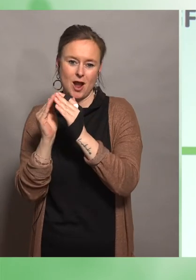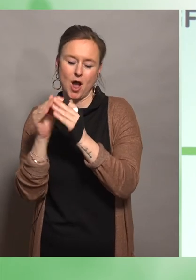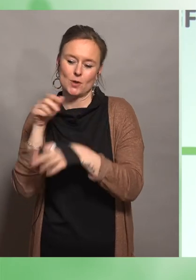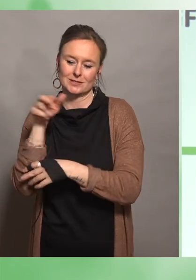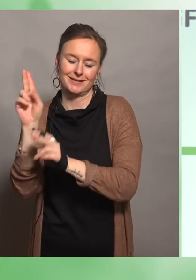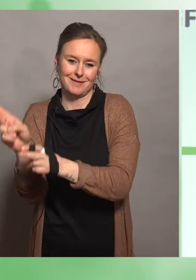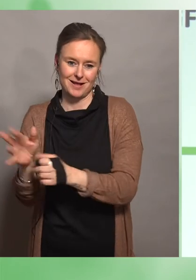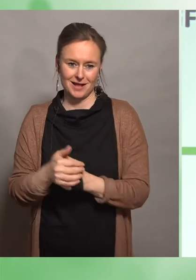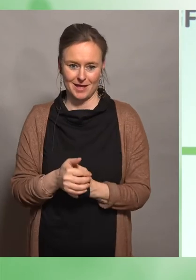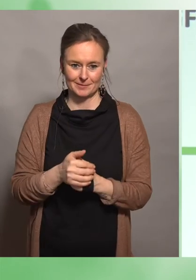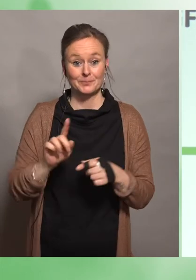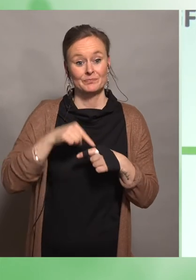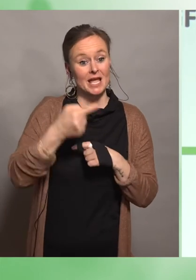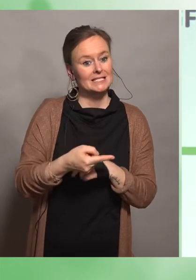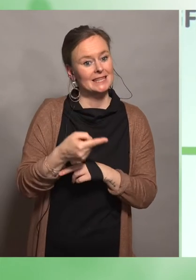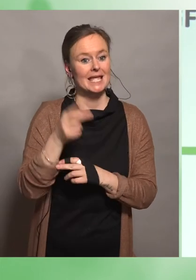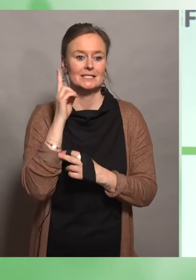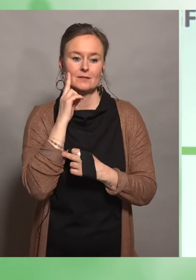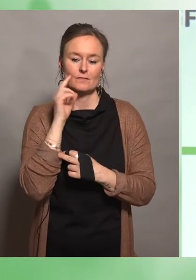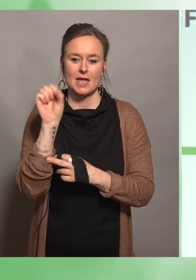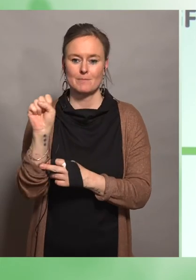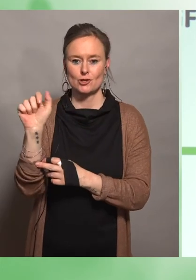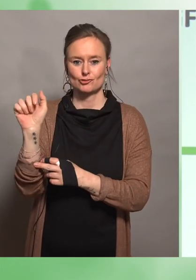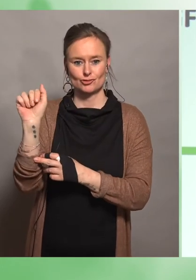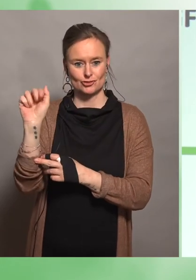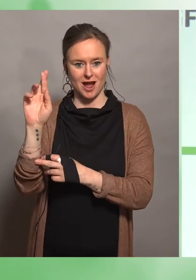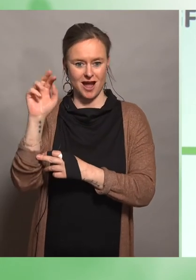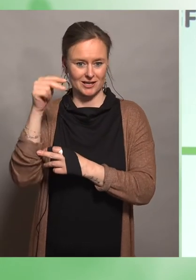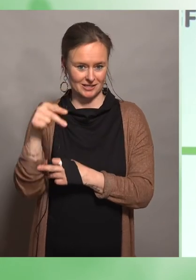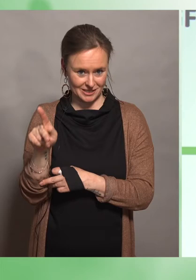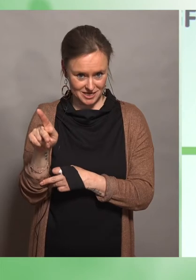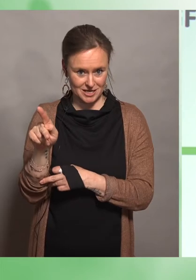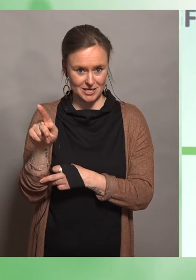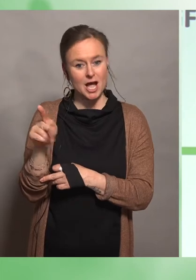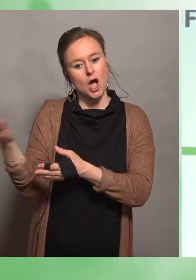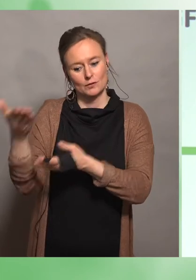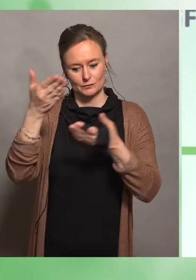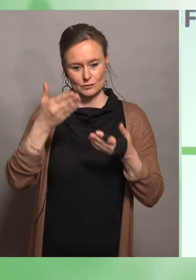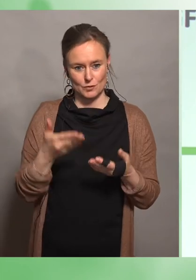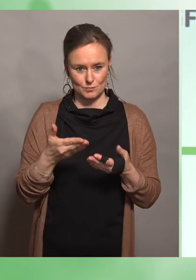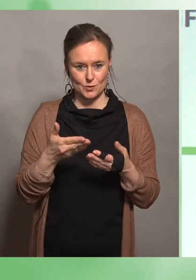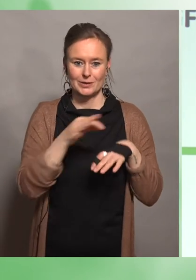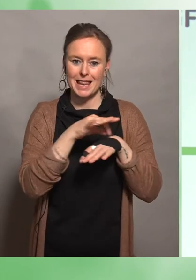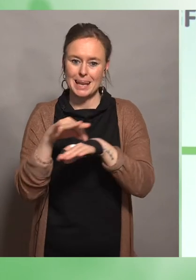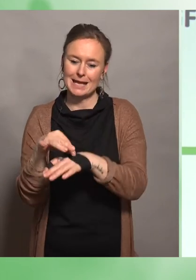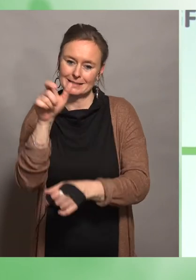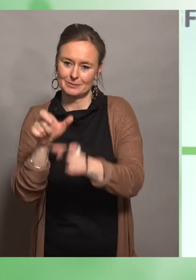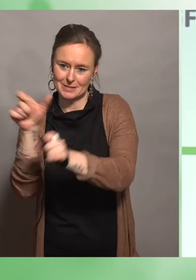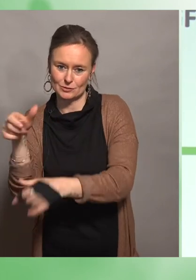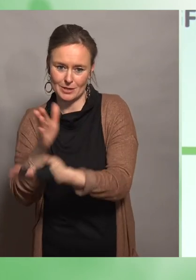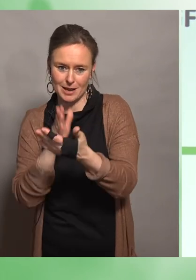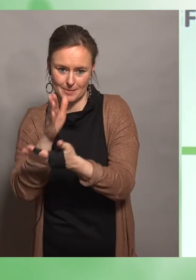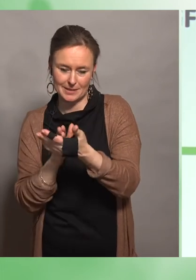mir auf die Bühne holen und wir wollen uns auch hier weitere Inputs anhören. Ich darf zu mir bitten Edith Biedermann, die Leiterin der Personalabteilung bei der Firma